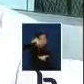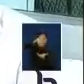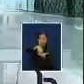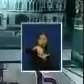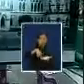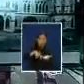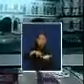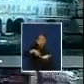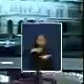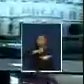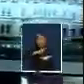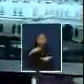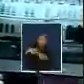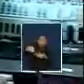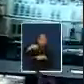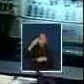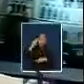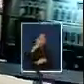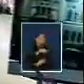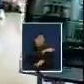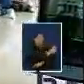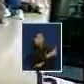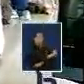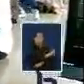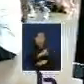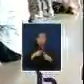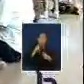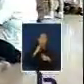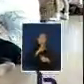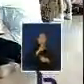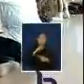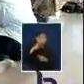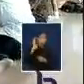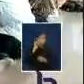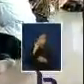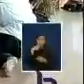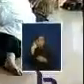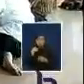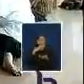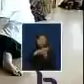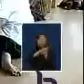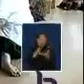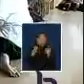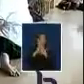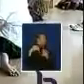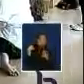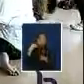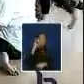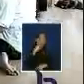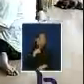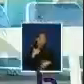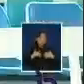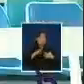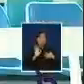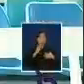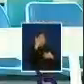งเรียนนะฮะถ้าจำเป็นต้องปิดก็ขอความร่วมมือนะอย่าไปต่อต้านนะฮะเพราะเรากำลังจะดูแลลูกหลานท่านไม่ให้เจ็บป่วยคร ับครับเดี๋ยวเ